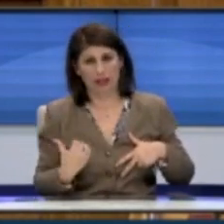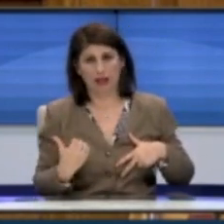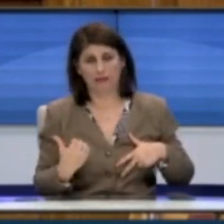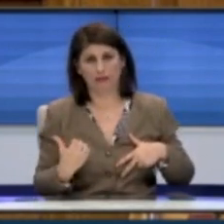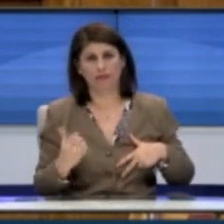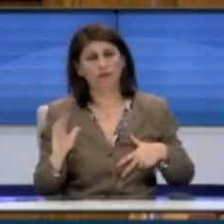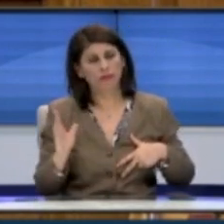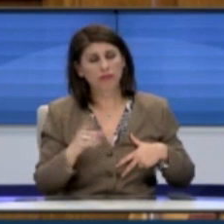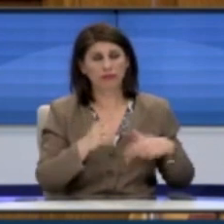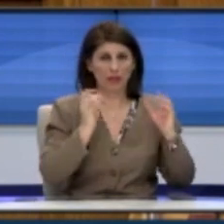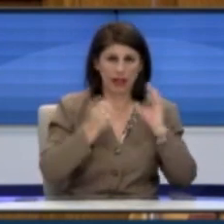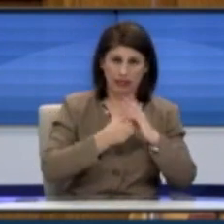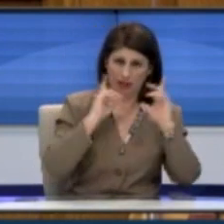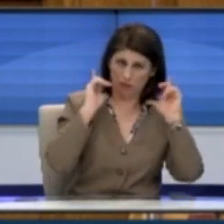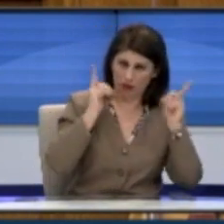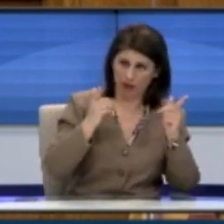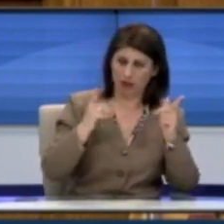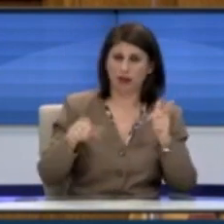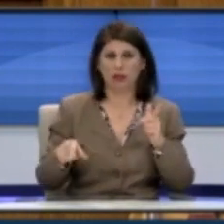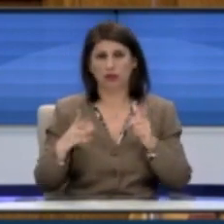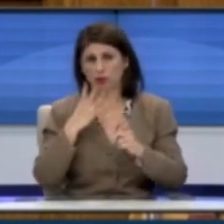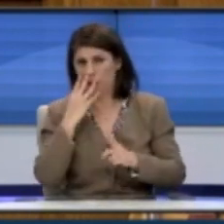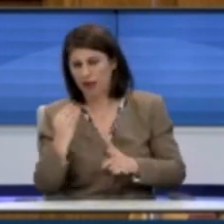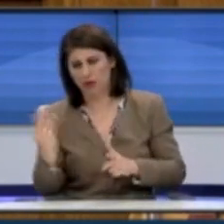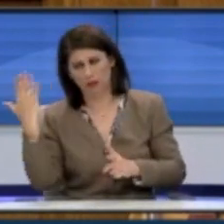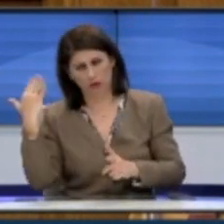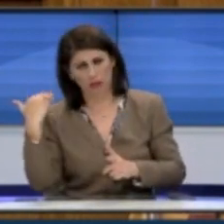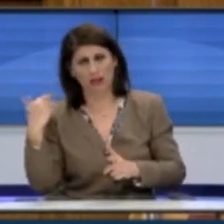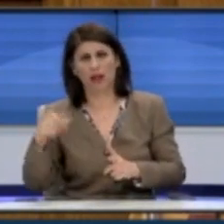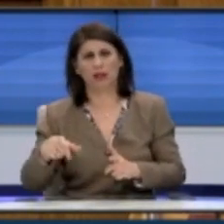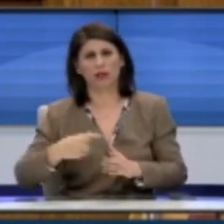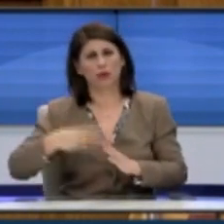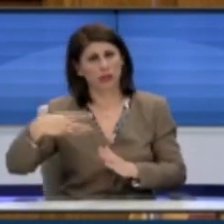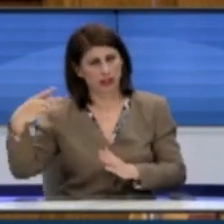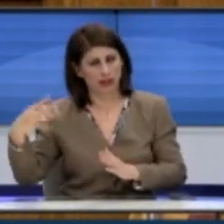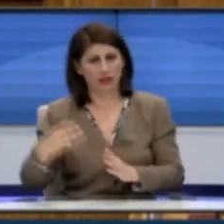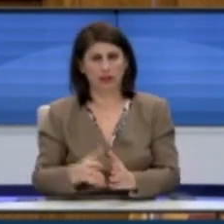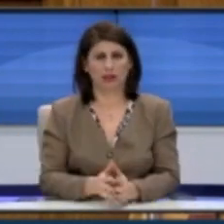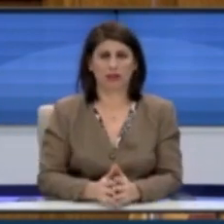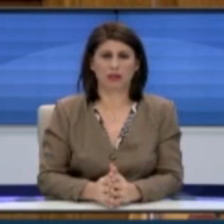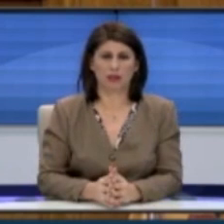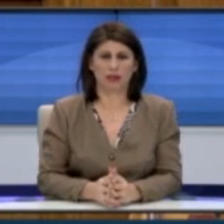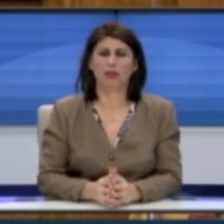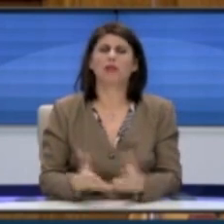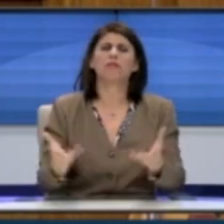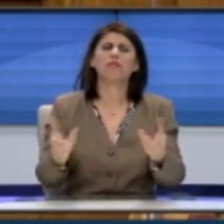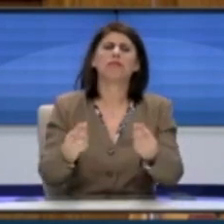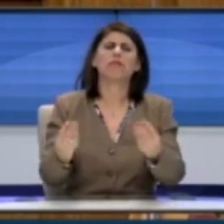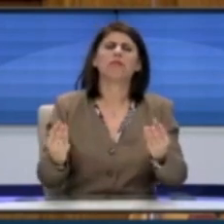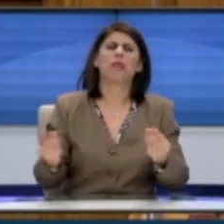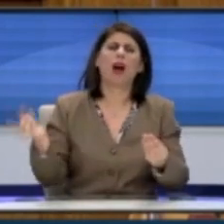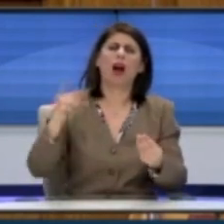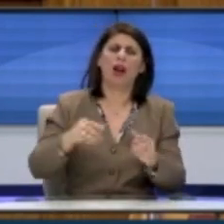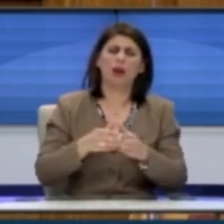είτε δηλαδή ήταν της Νέας Δημοκρατίας, είτε του ΠΑΣΟΚ παλιότερα, είτε του ΣΥΡΙΖΑ, και της πληθώρας